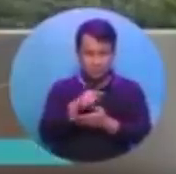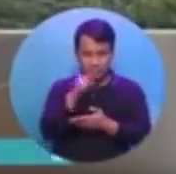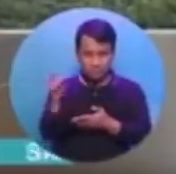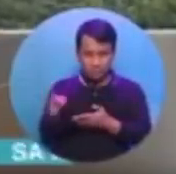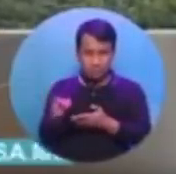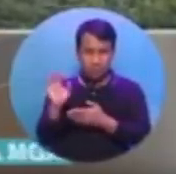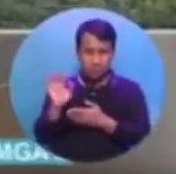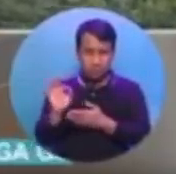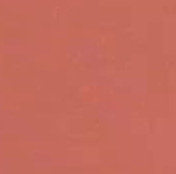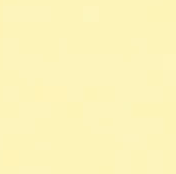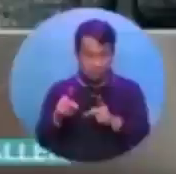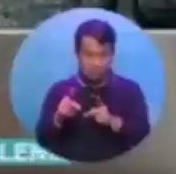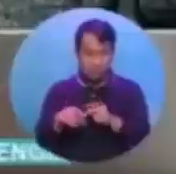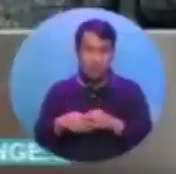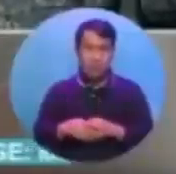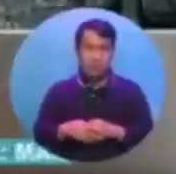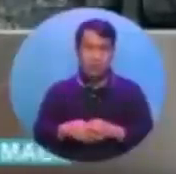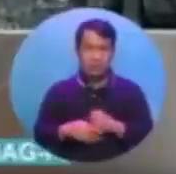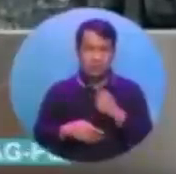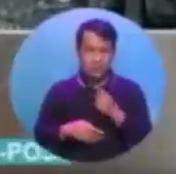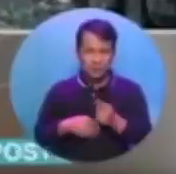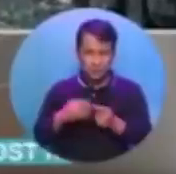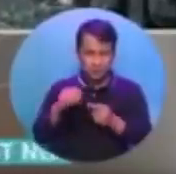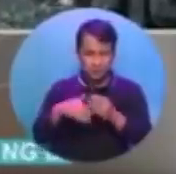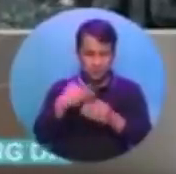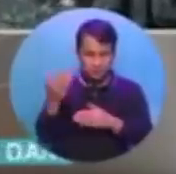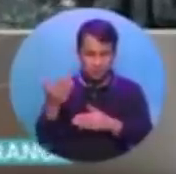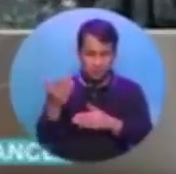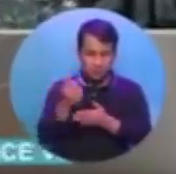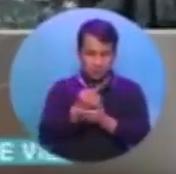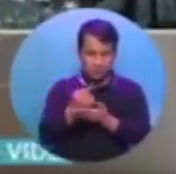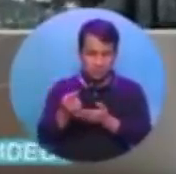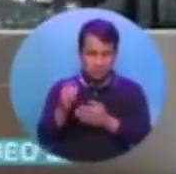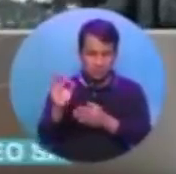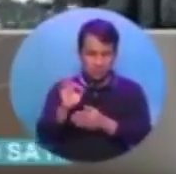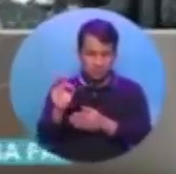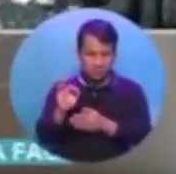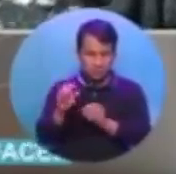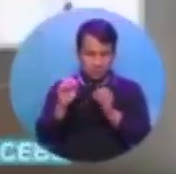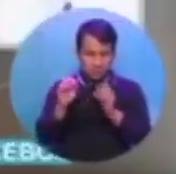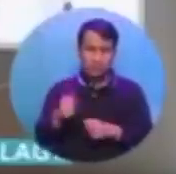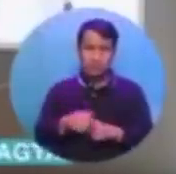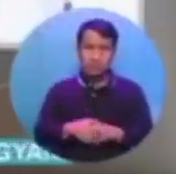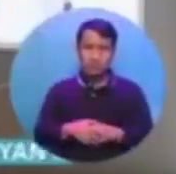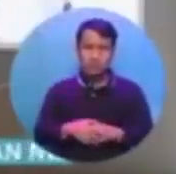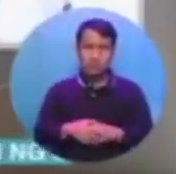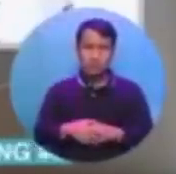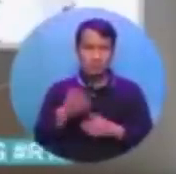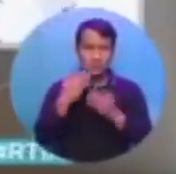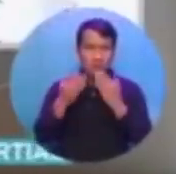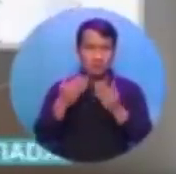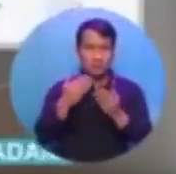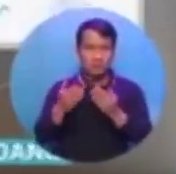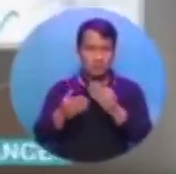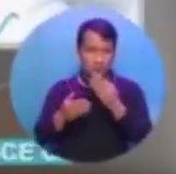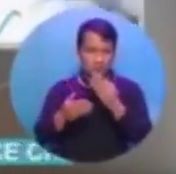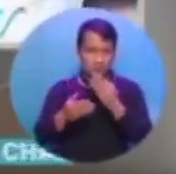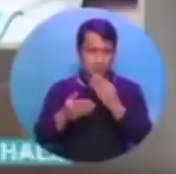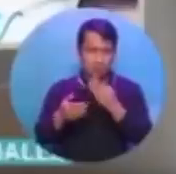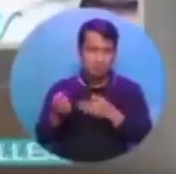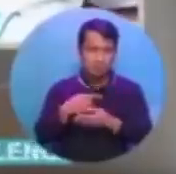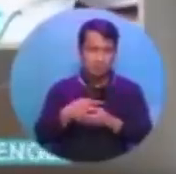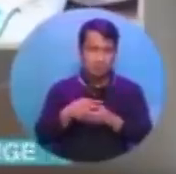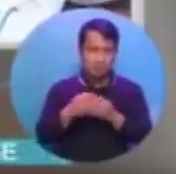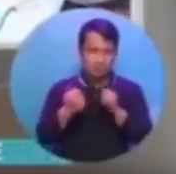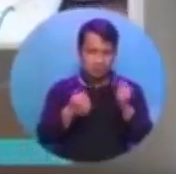Friday, matatanggap na po nila. Sir JR, next week by Friday, okay na sa inyo yun, Sir JR? Maraming salamat po. Kasi po, kapag